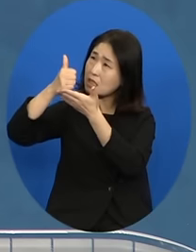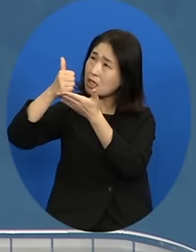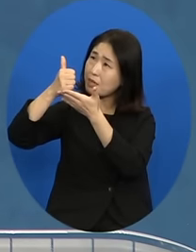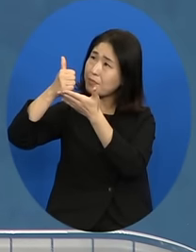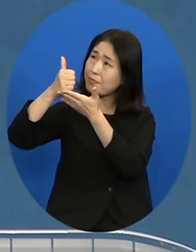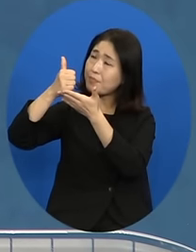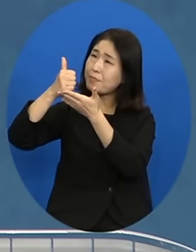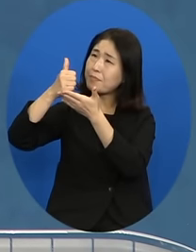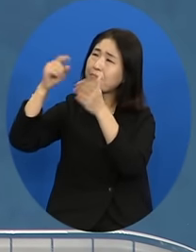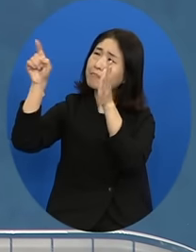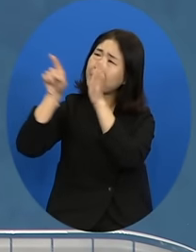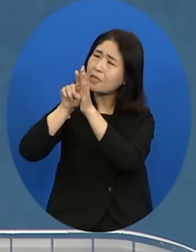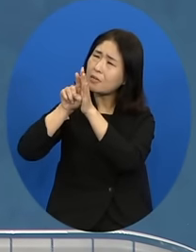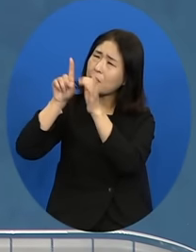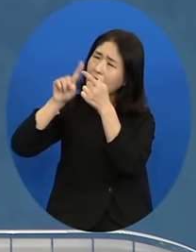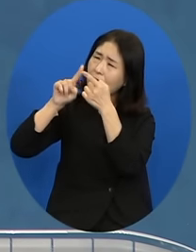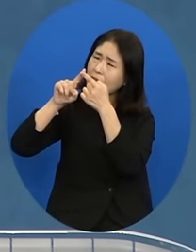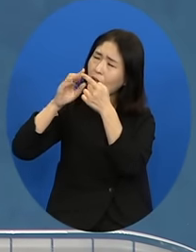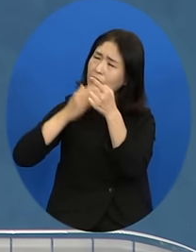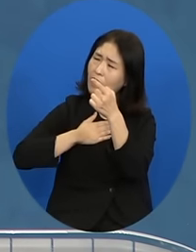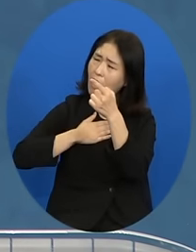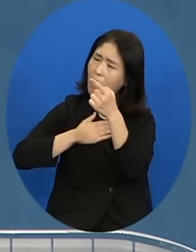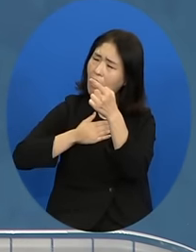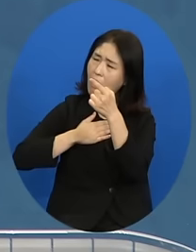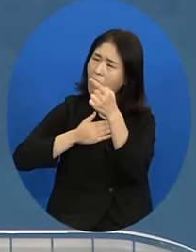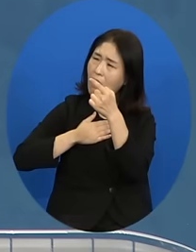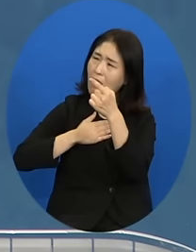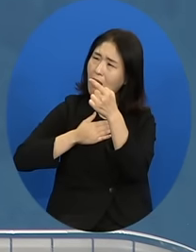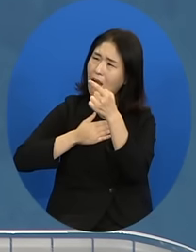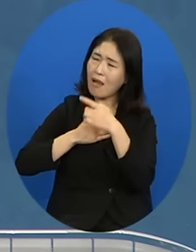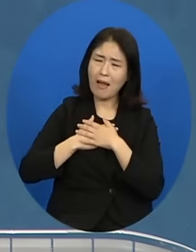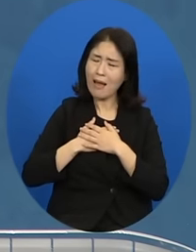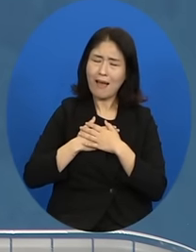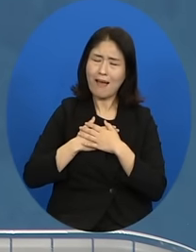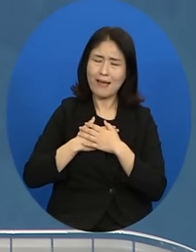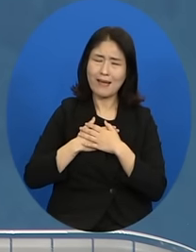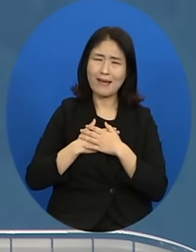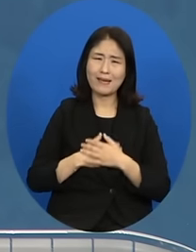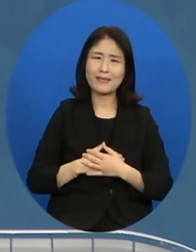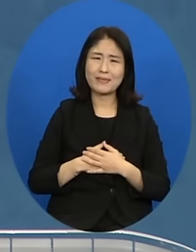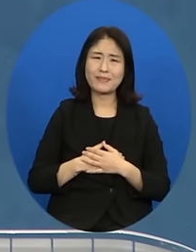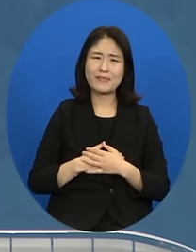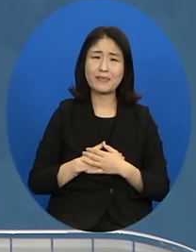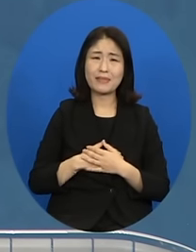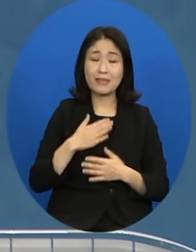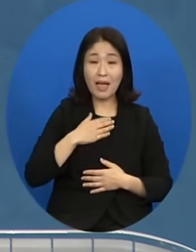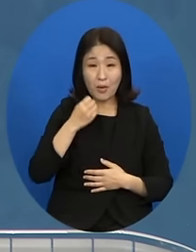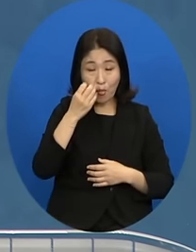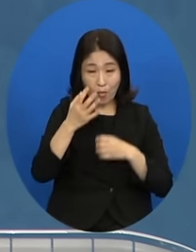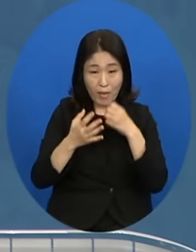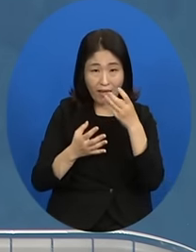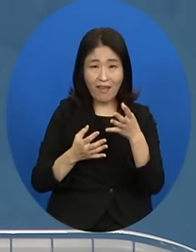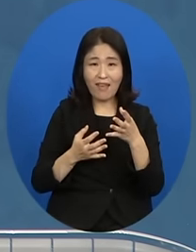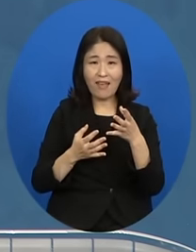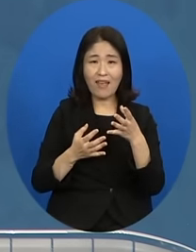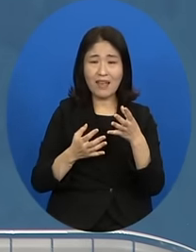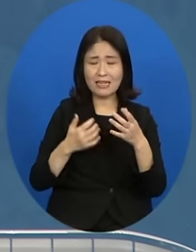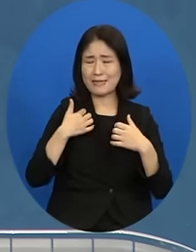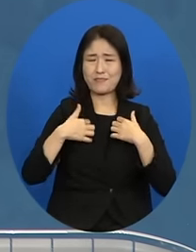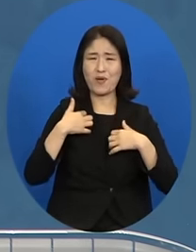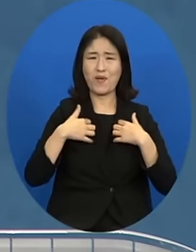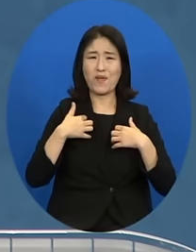조금도 영향이 없습니다. 제가 그런 고백을 하면서 저 스스로 놀랐어요. 그리고 그게 그렇게